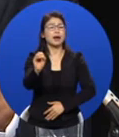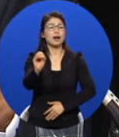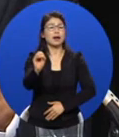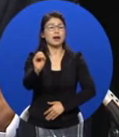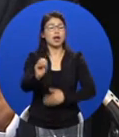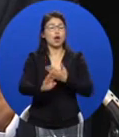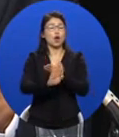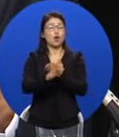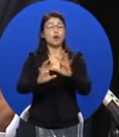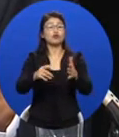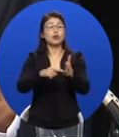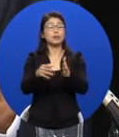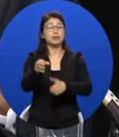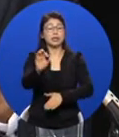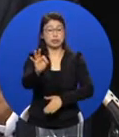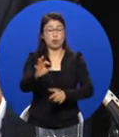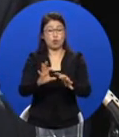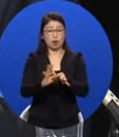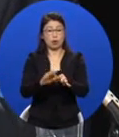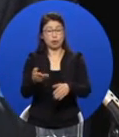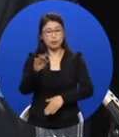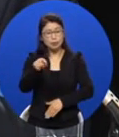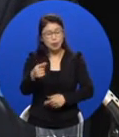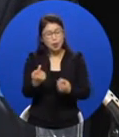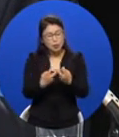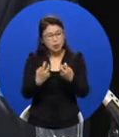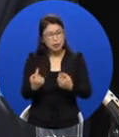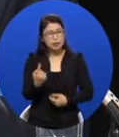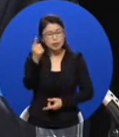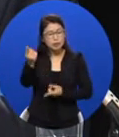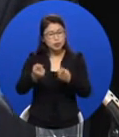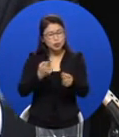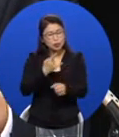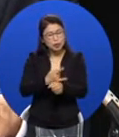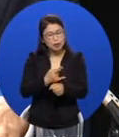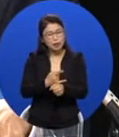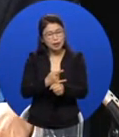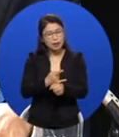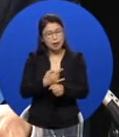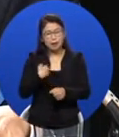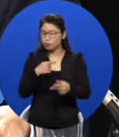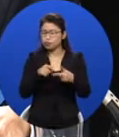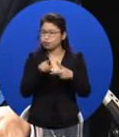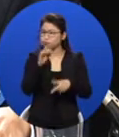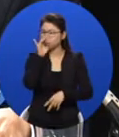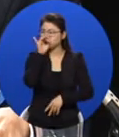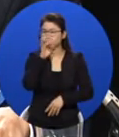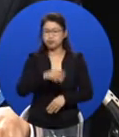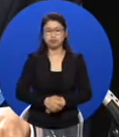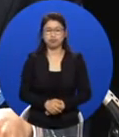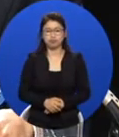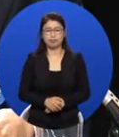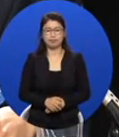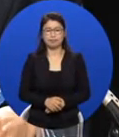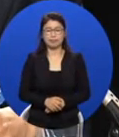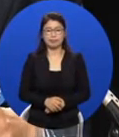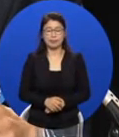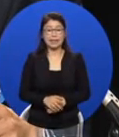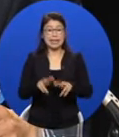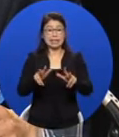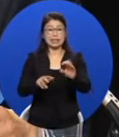경우는. 그런데 그걸 어떻게 상향 조정하겠다. 저는 이해가 되지 않아요. 예, 0%지만